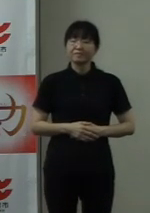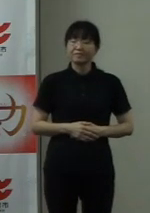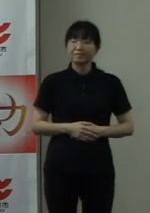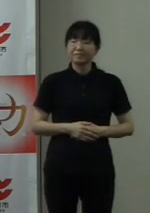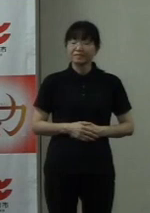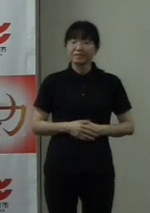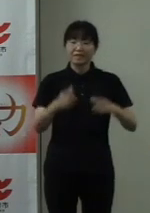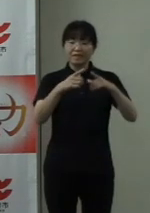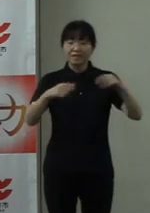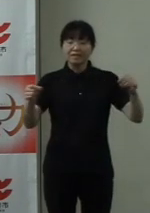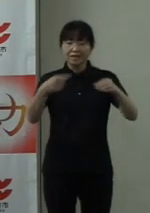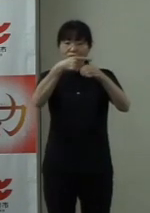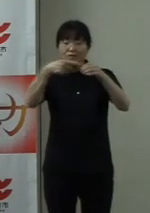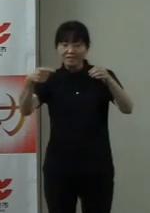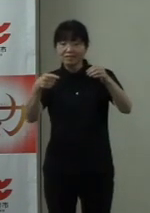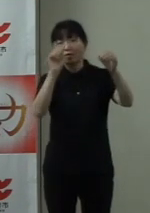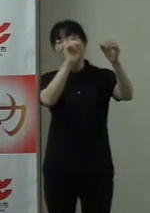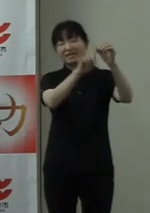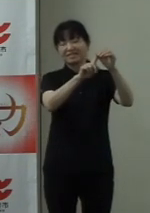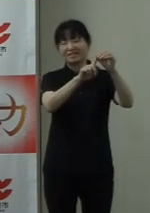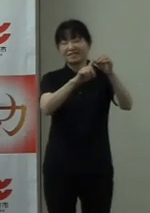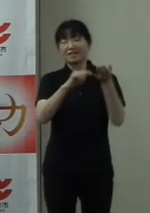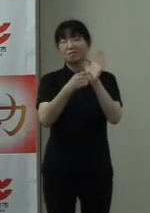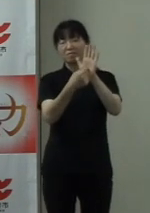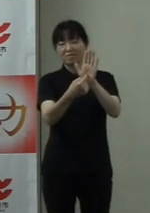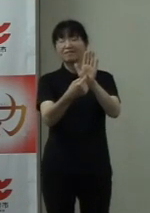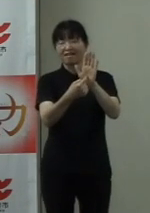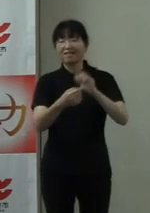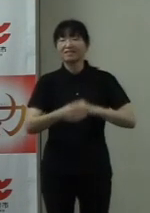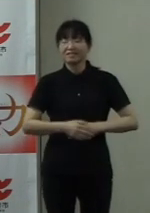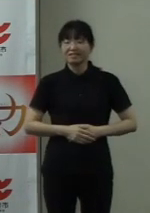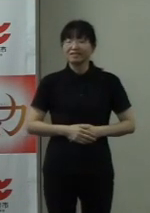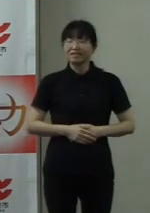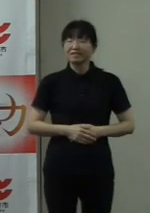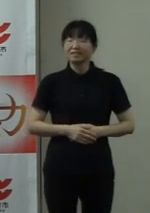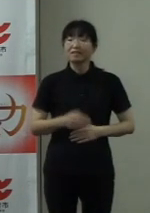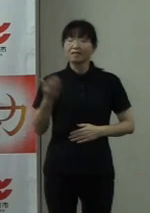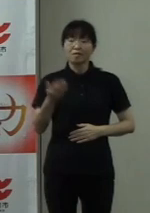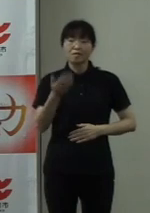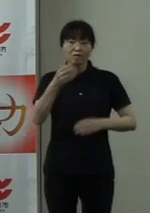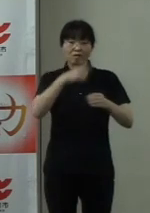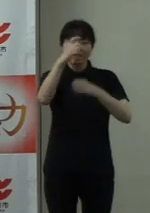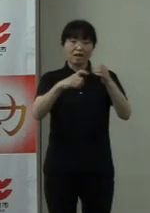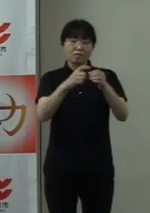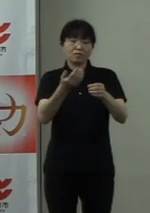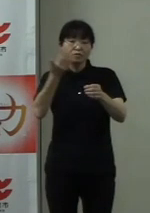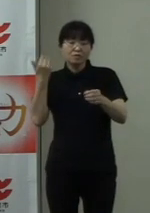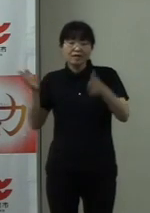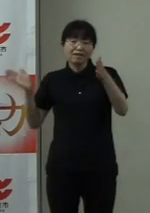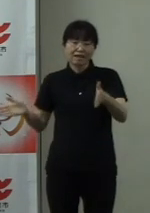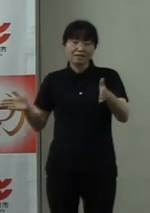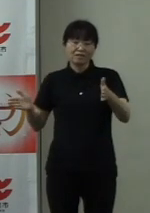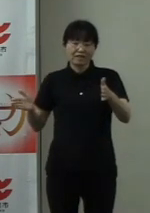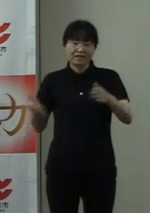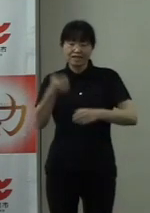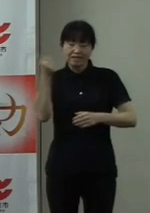中にも全国1位を目指すって書いてありましたけども、ここの過去10年で最高の記録を今叩き出し